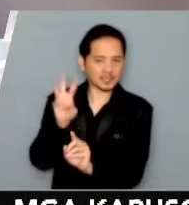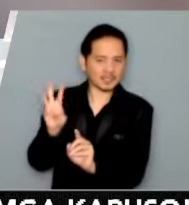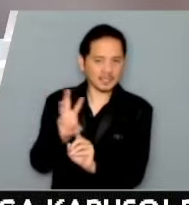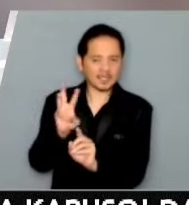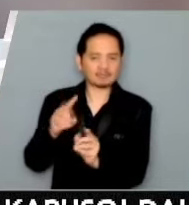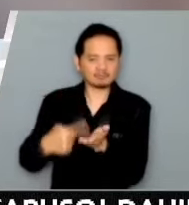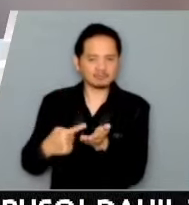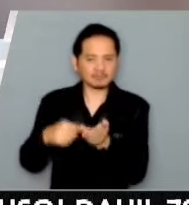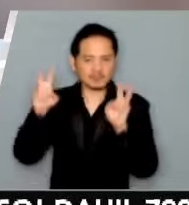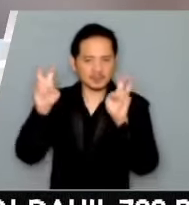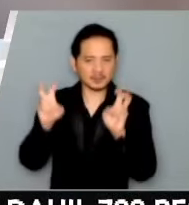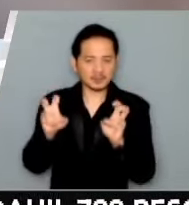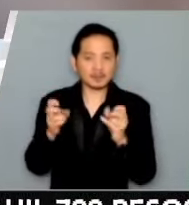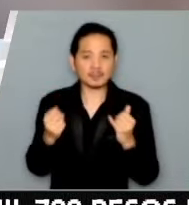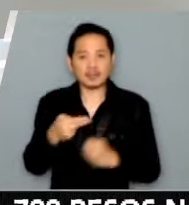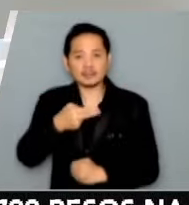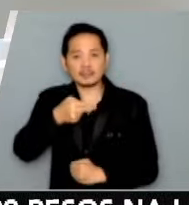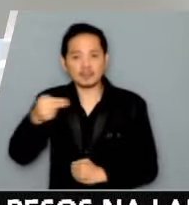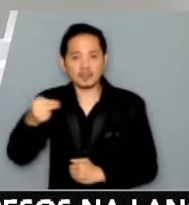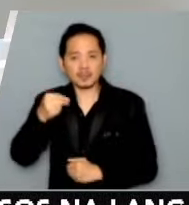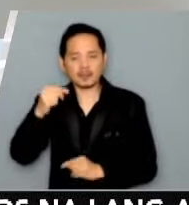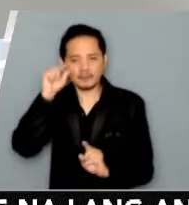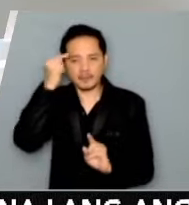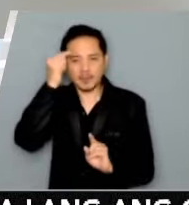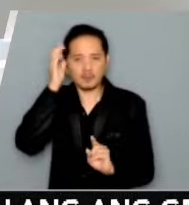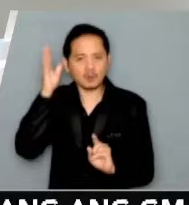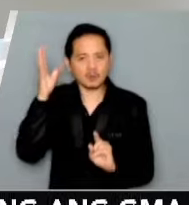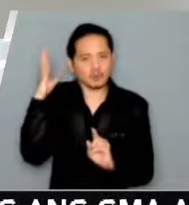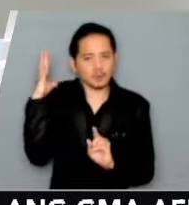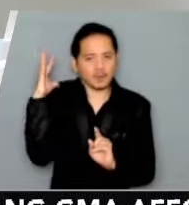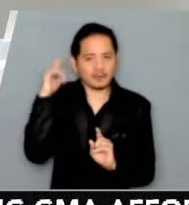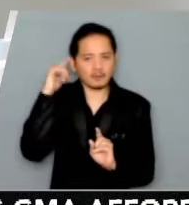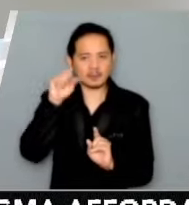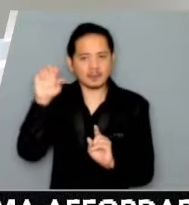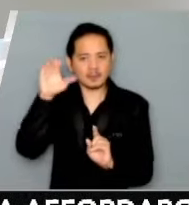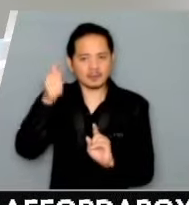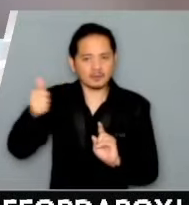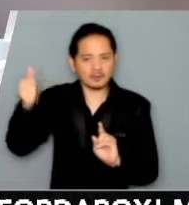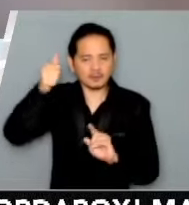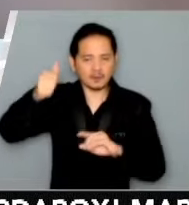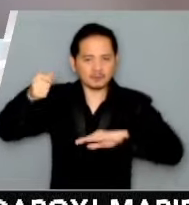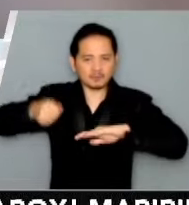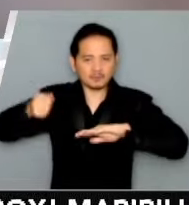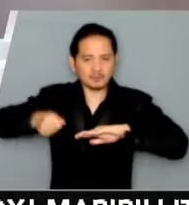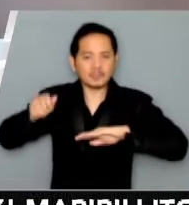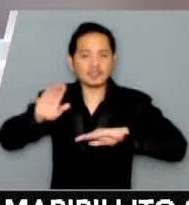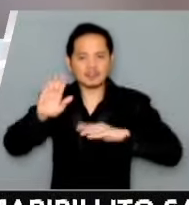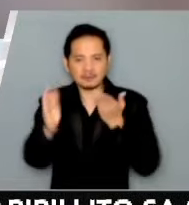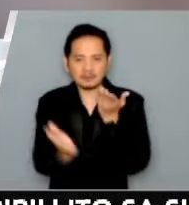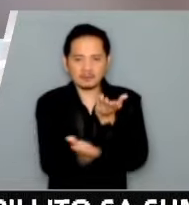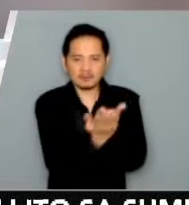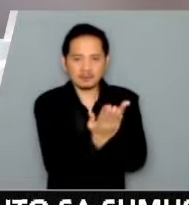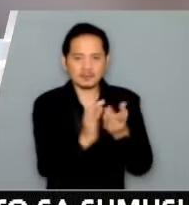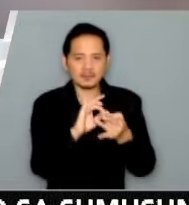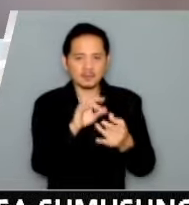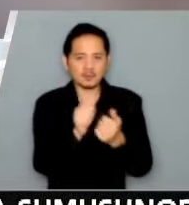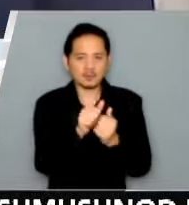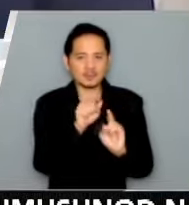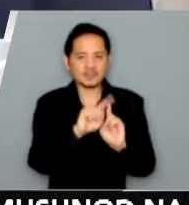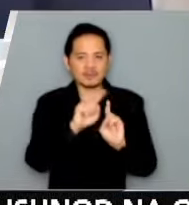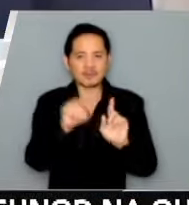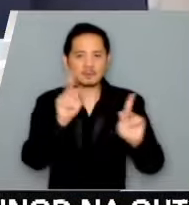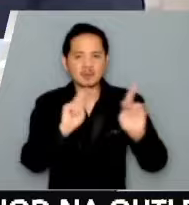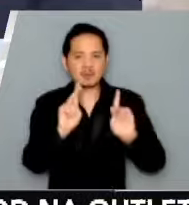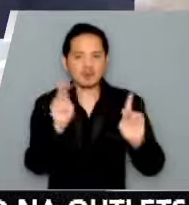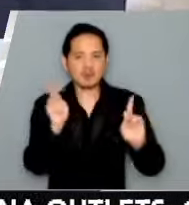Indonesian government ang desisyon ng Korte sa Pilipinas tungkol sa kasong inihain ni Veloso laban sa kanyang mga recruiter. Nasa death